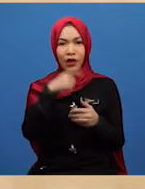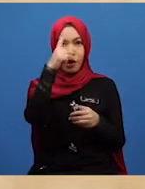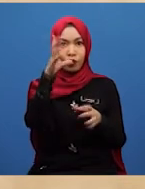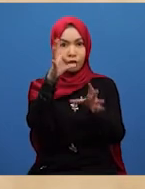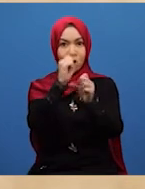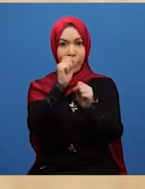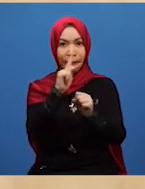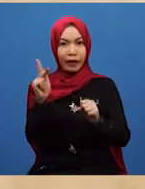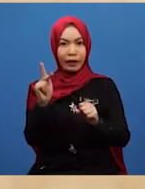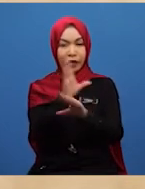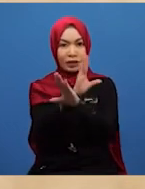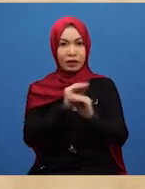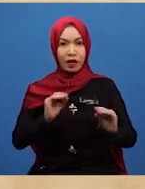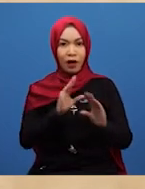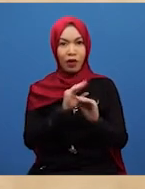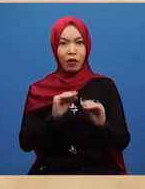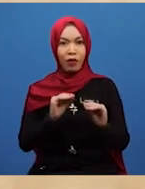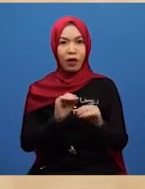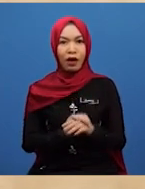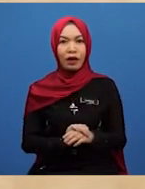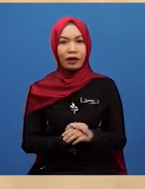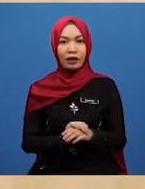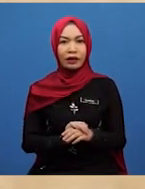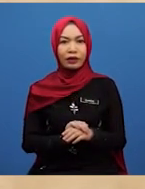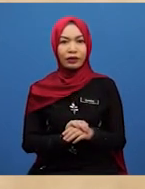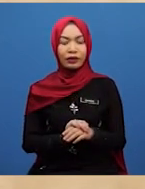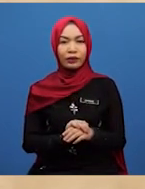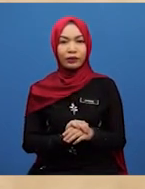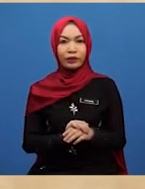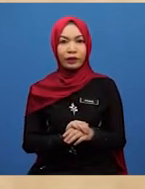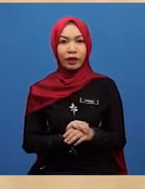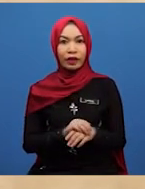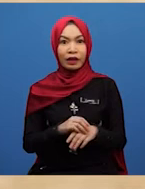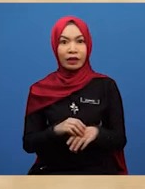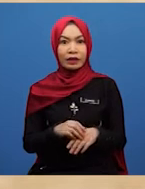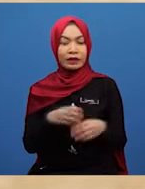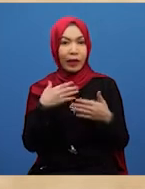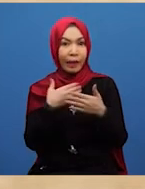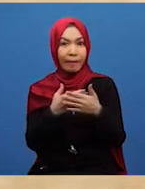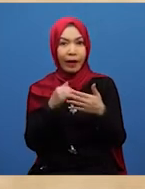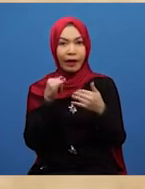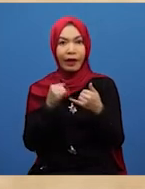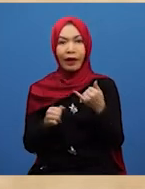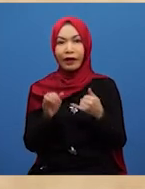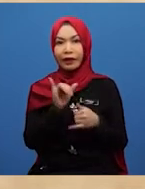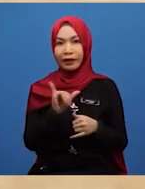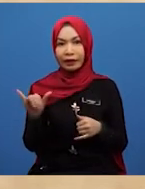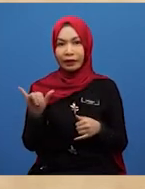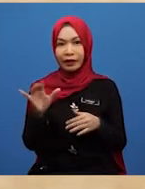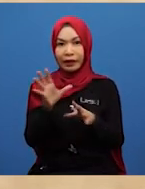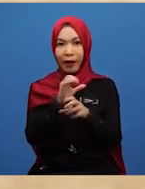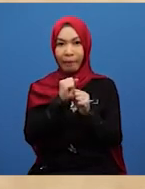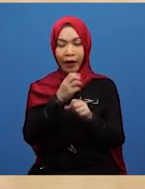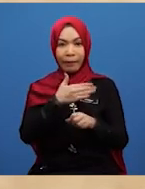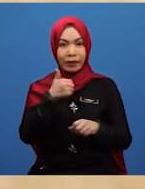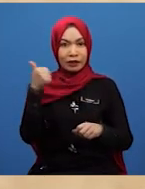kegiatan pelanunan digunakan sepenuhnya oleh James Brooke hingga akhirnya beliau berjaya